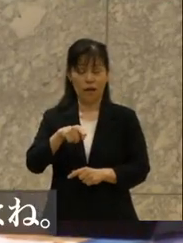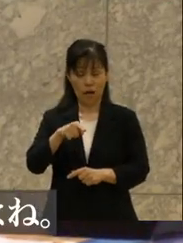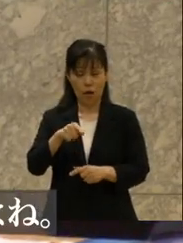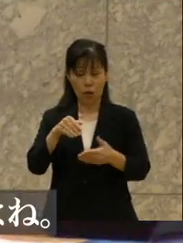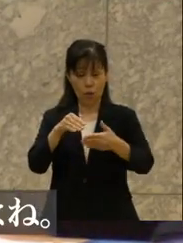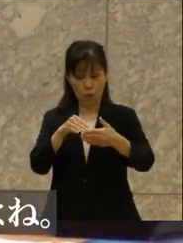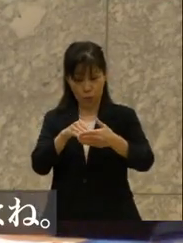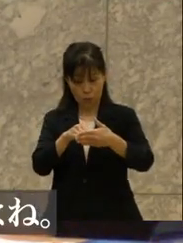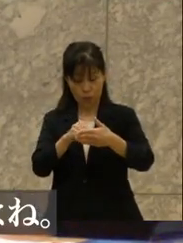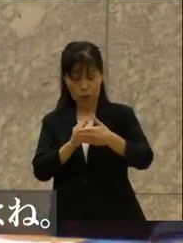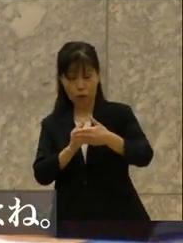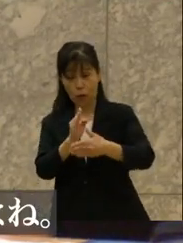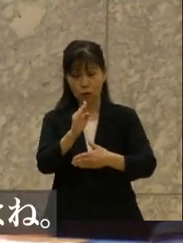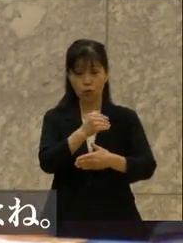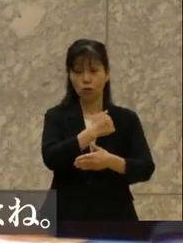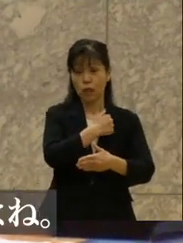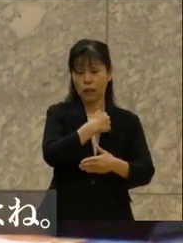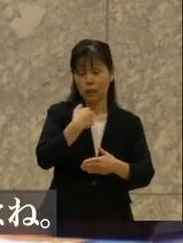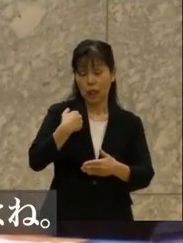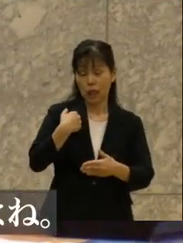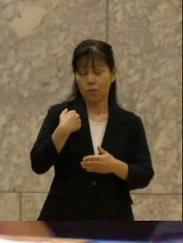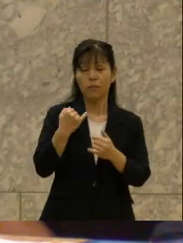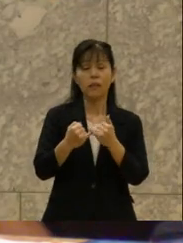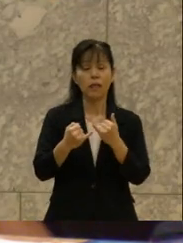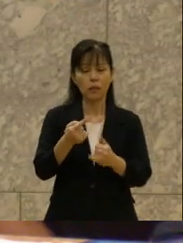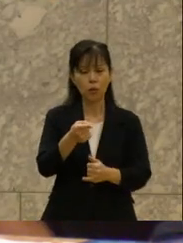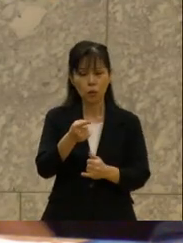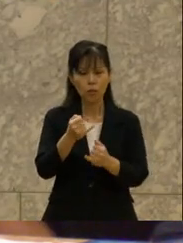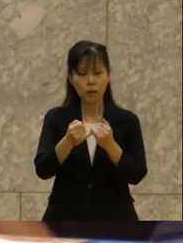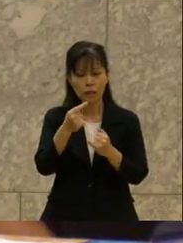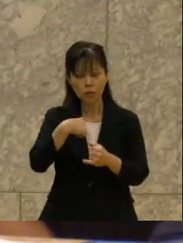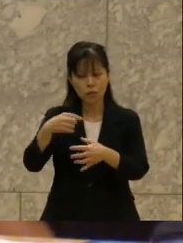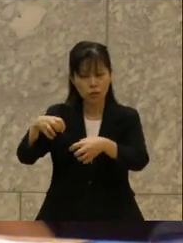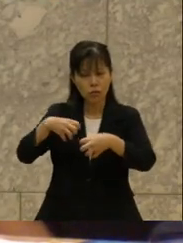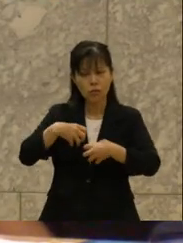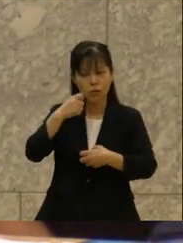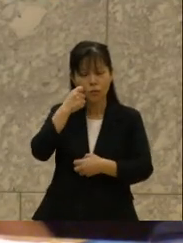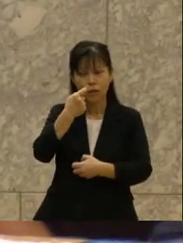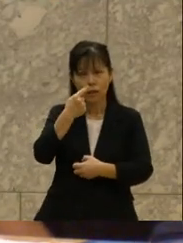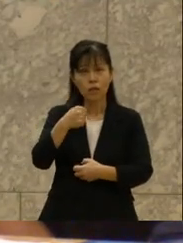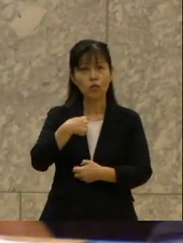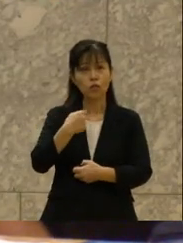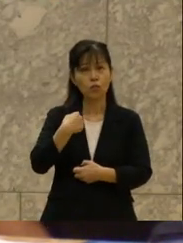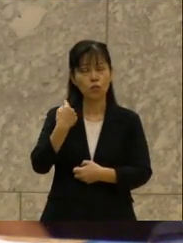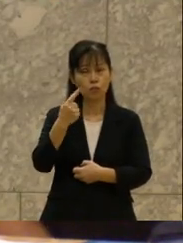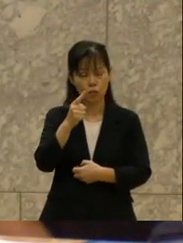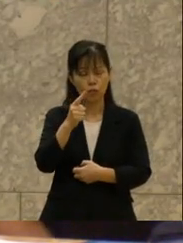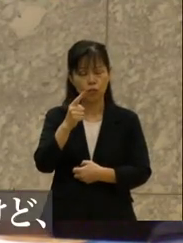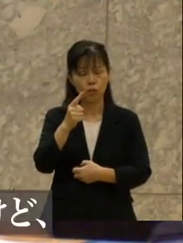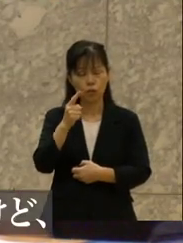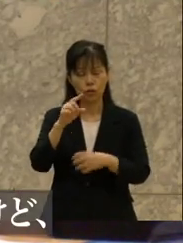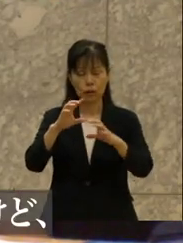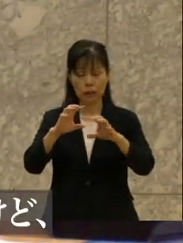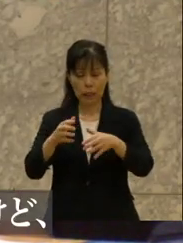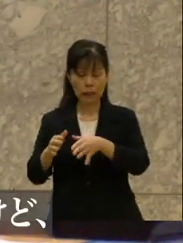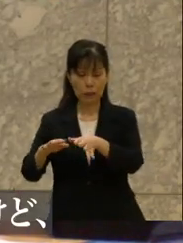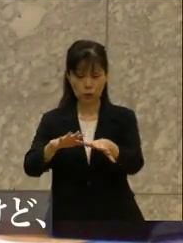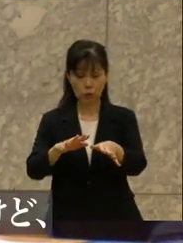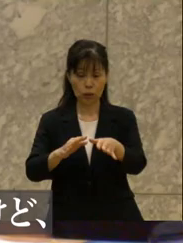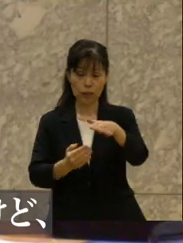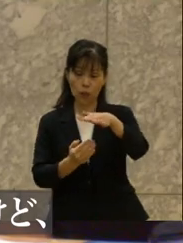だなんて私自分自身を信じたことがなかったんですよねで世界陸上で一番最高が11番じゃ次